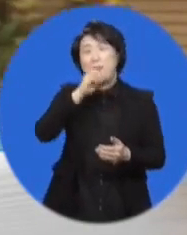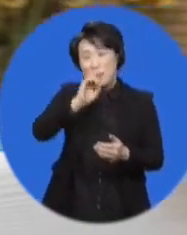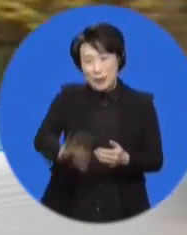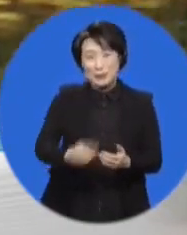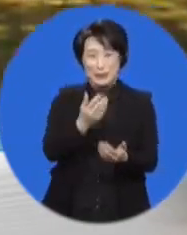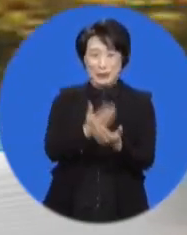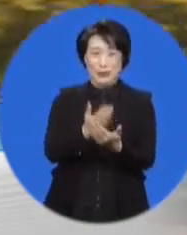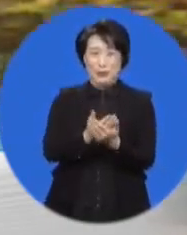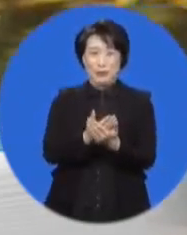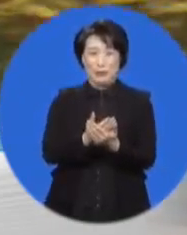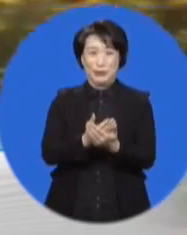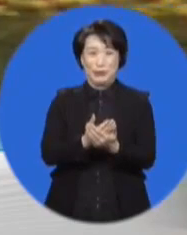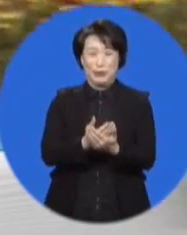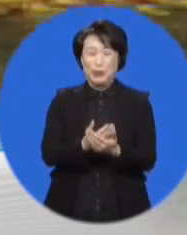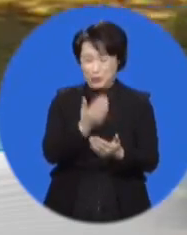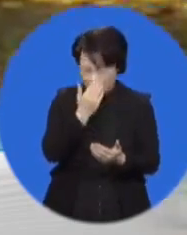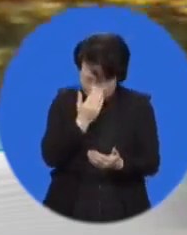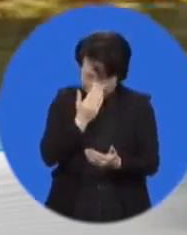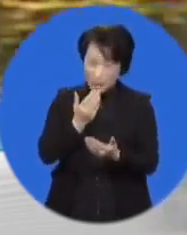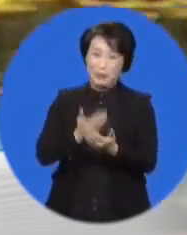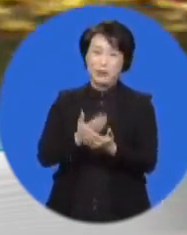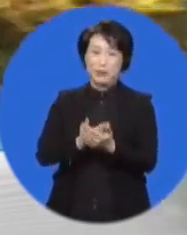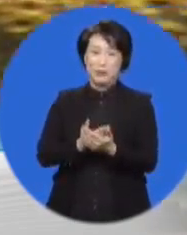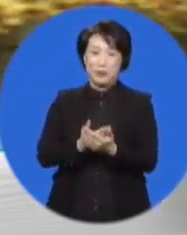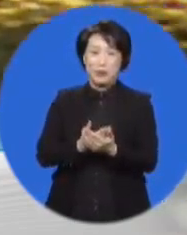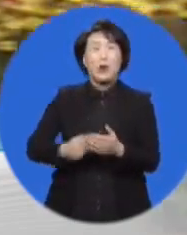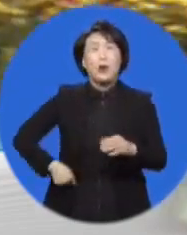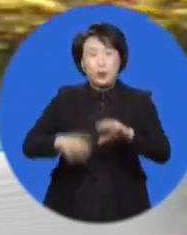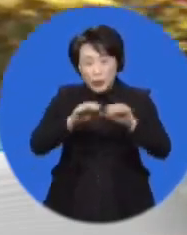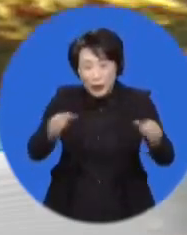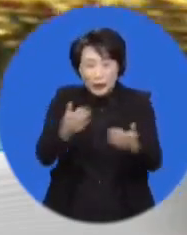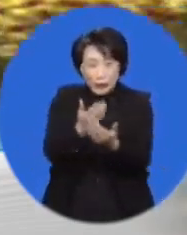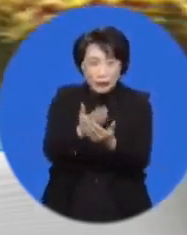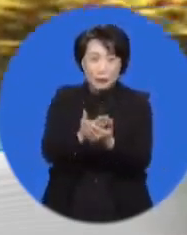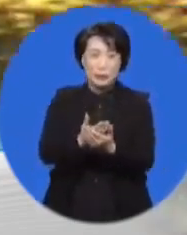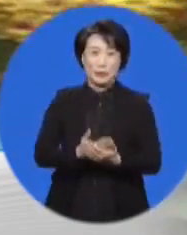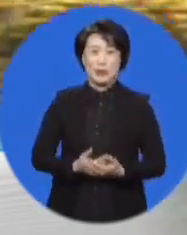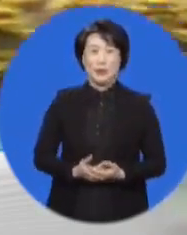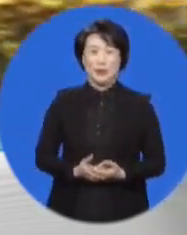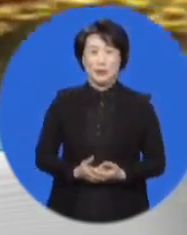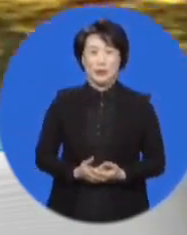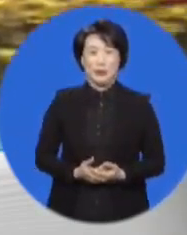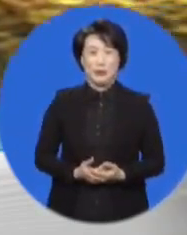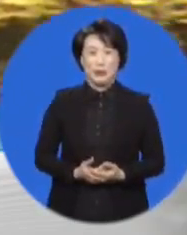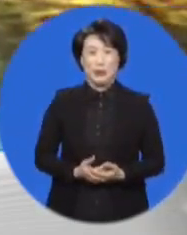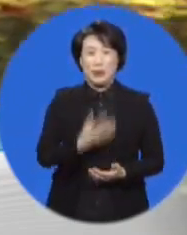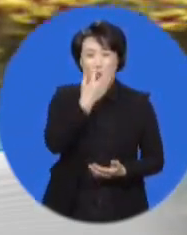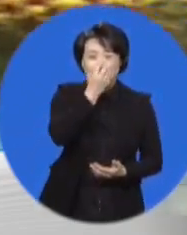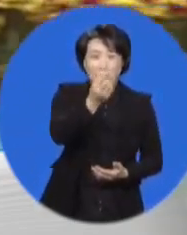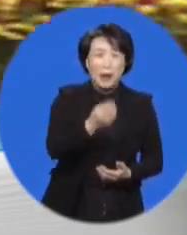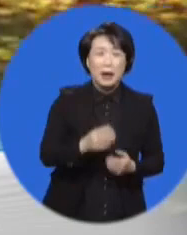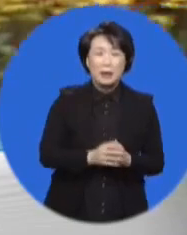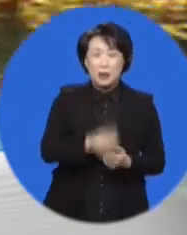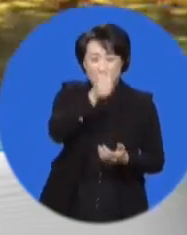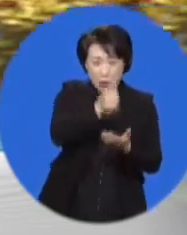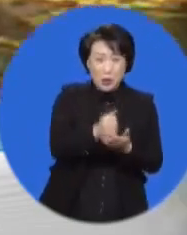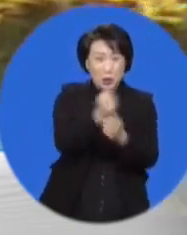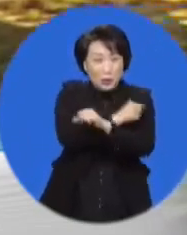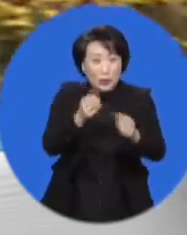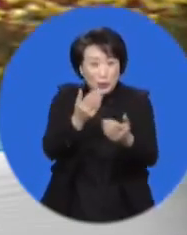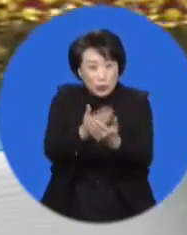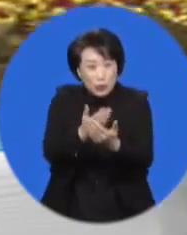버리게 하옵소서. 겸손하게 하옵소서. 온유하게 하옵소서. 건방진 교만의 죄를